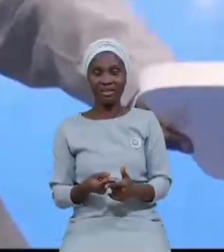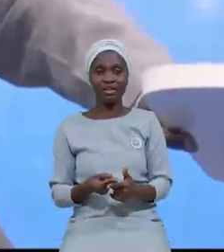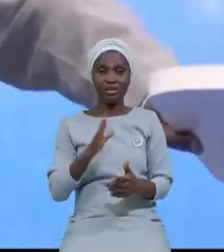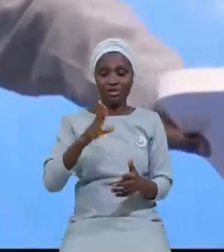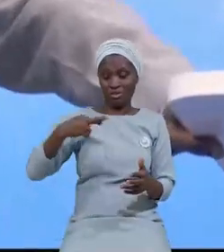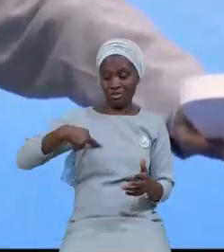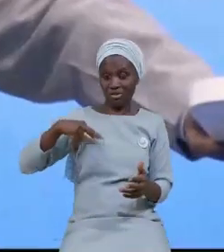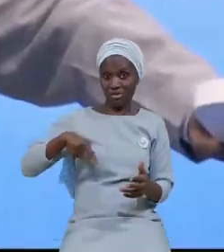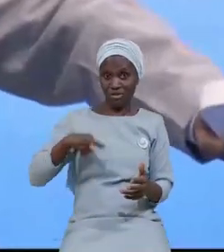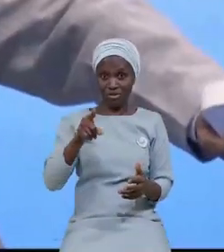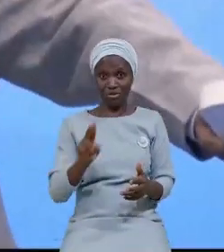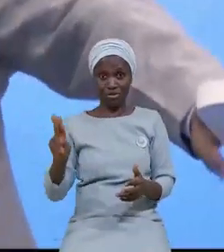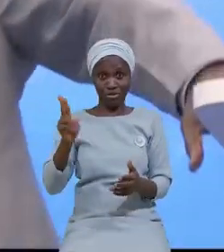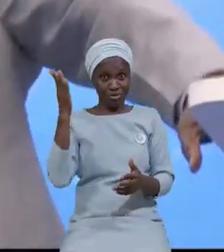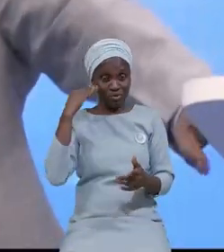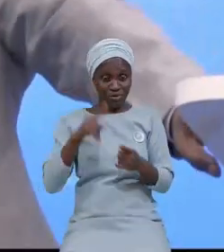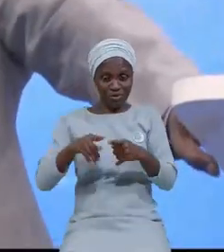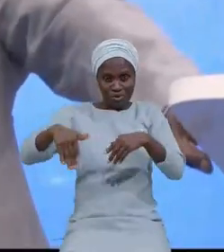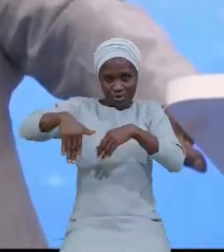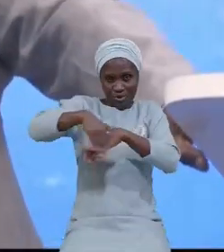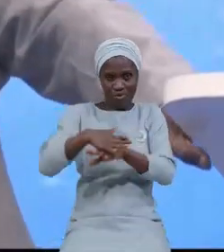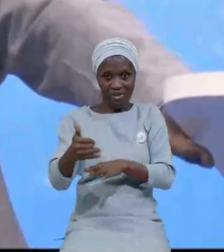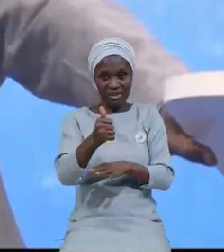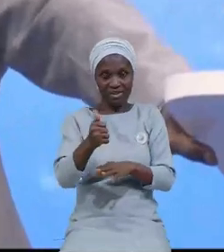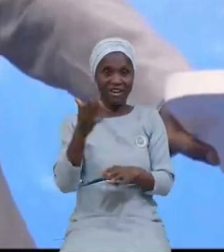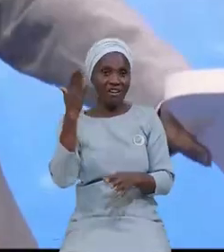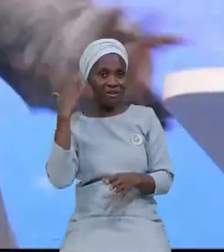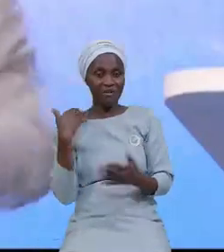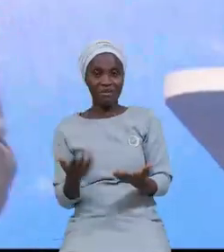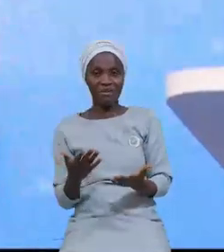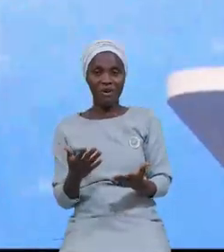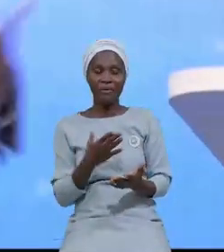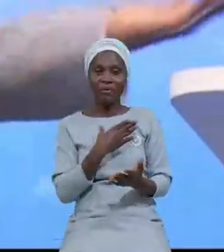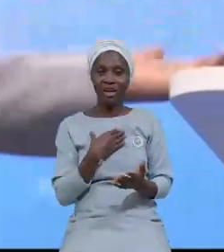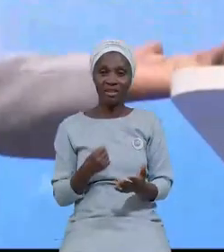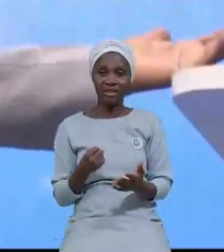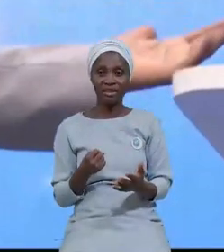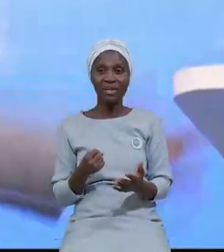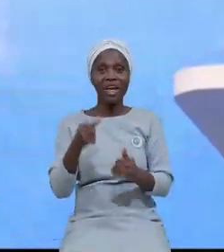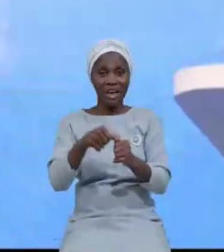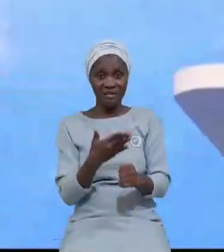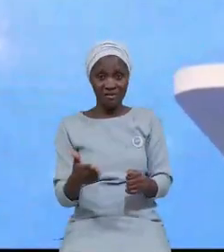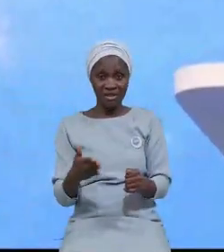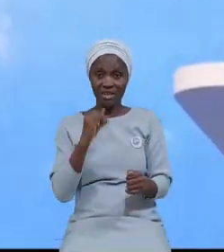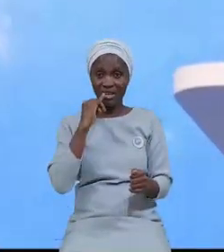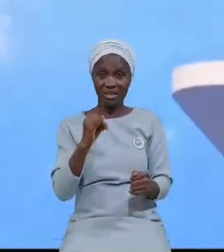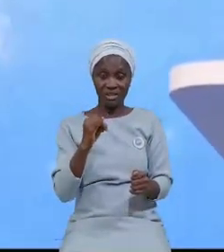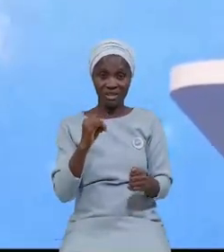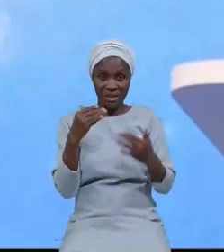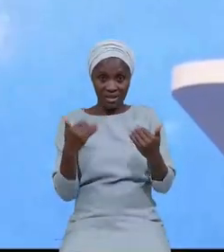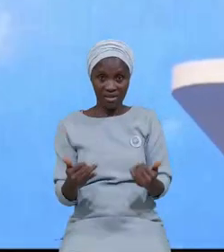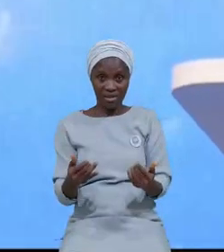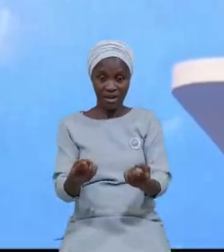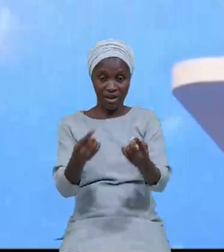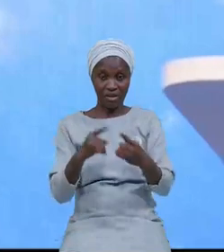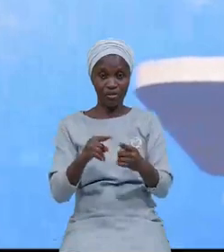tu es ça pour cacher les choses tu donnes de l'argent aux gens utilis ça pour cacher les choses tout ce tout